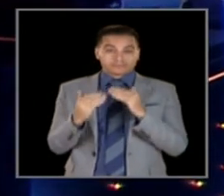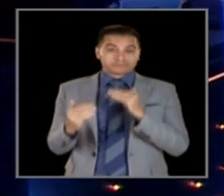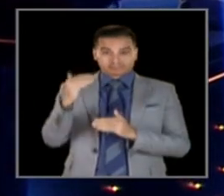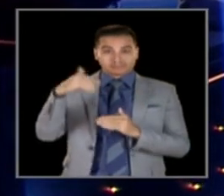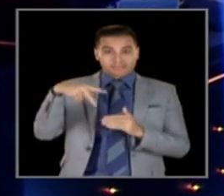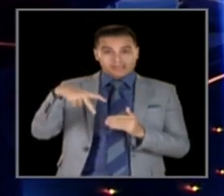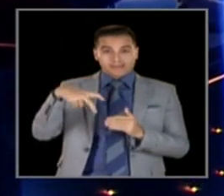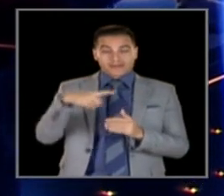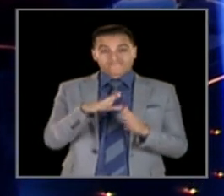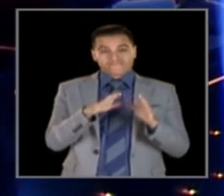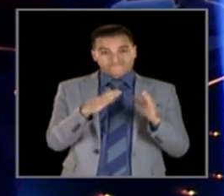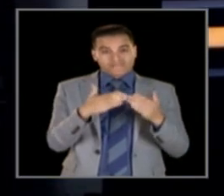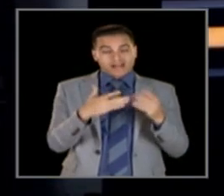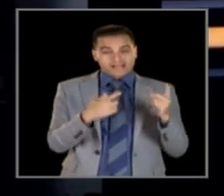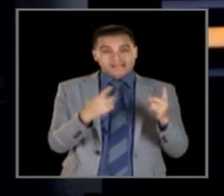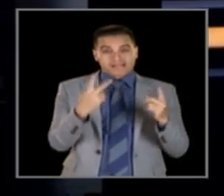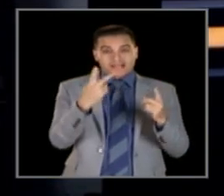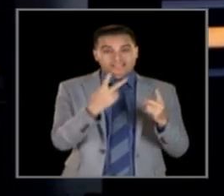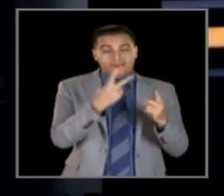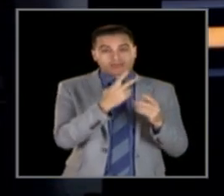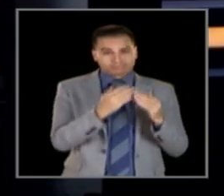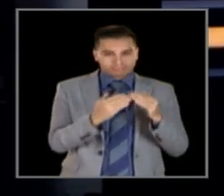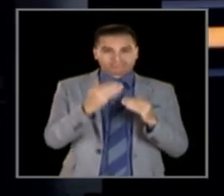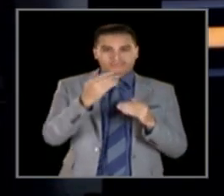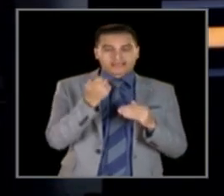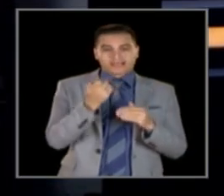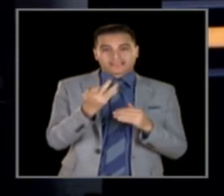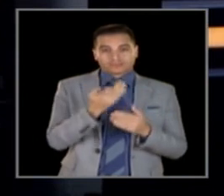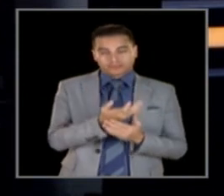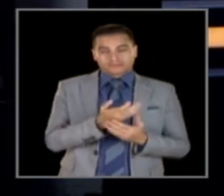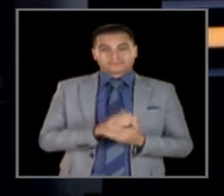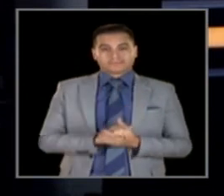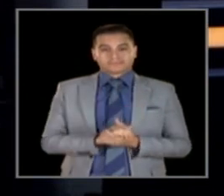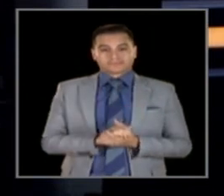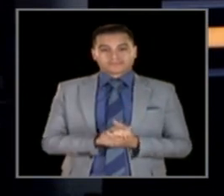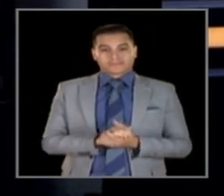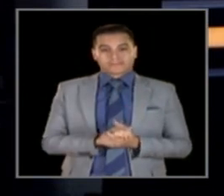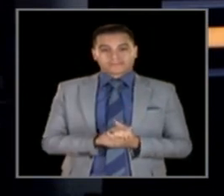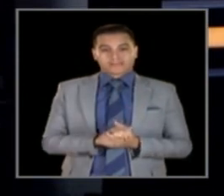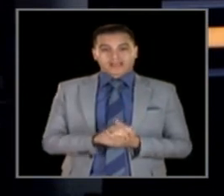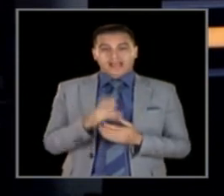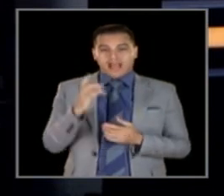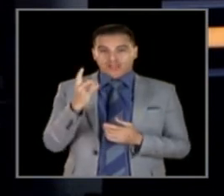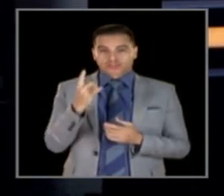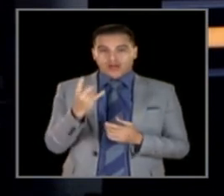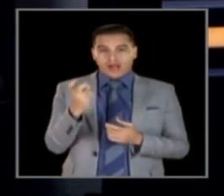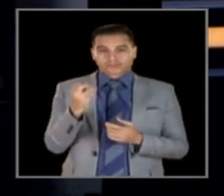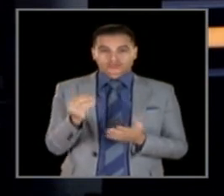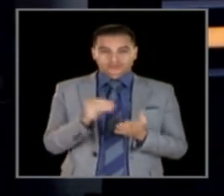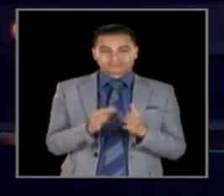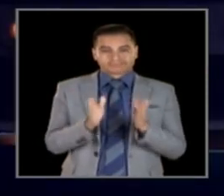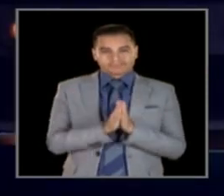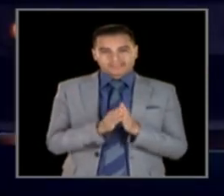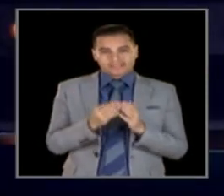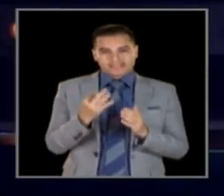نقطه، ثلاث سبعات رجعوا تاني في المباراه ب 25 نقطه من ضربات الجزاء